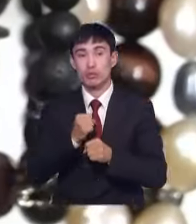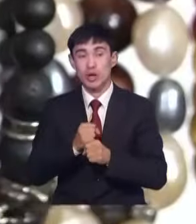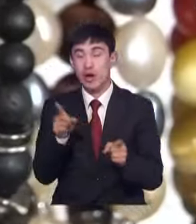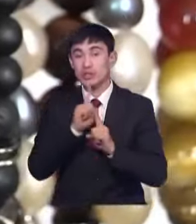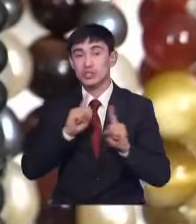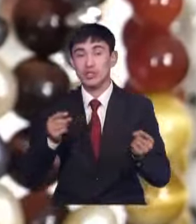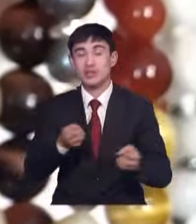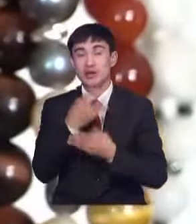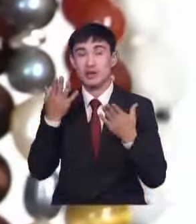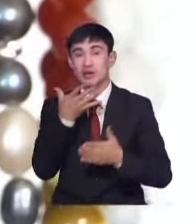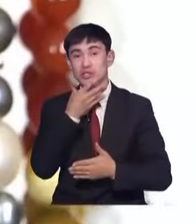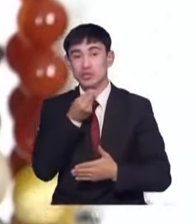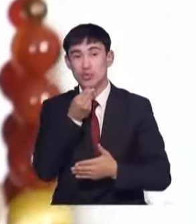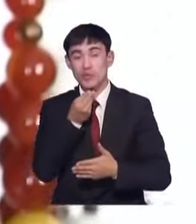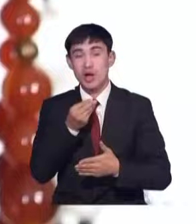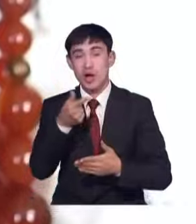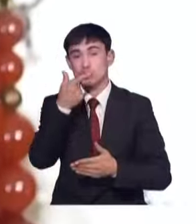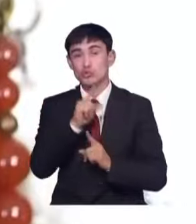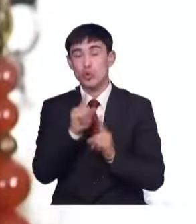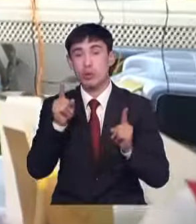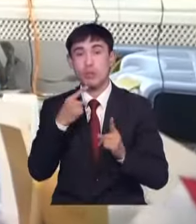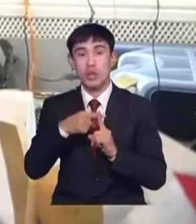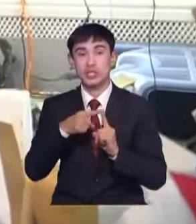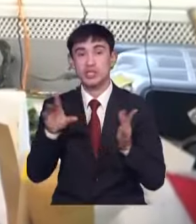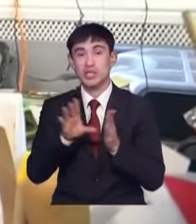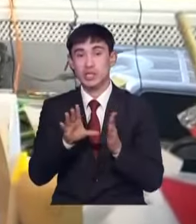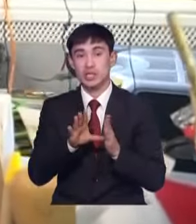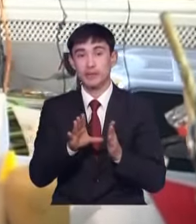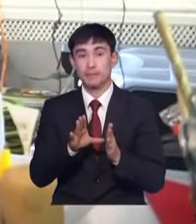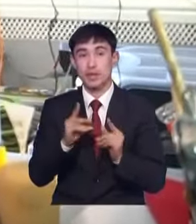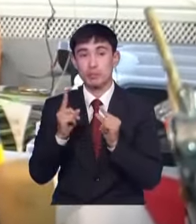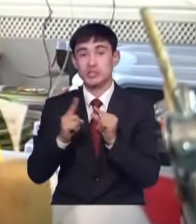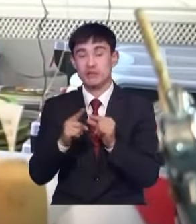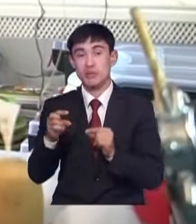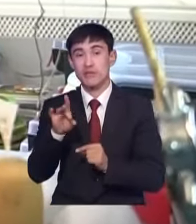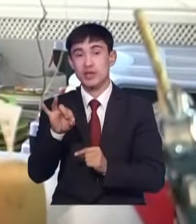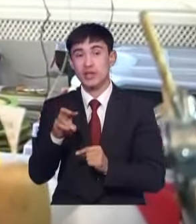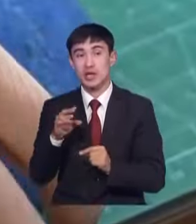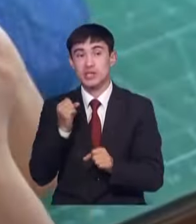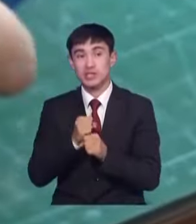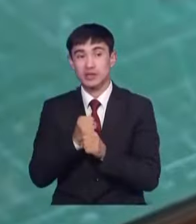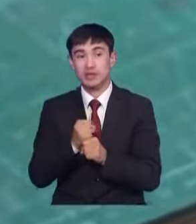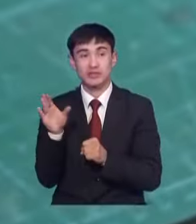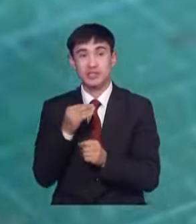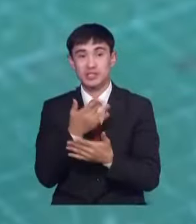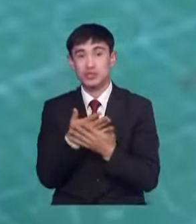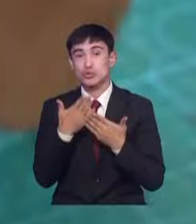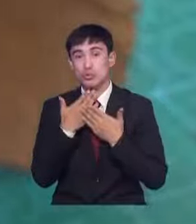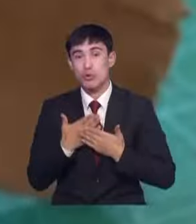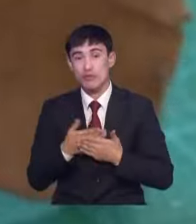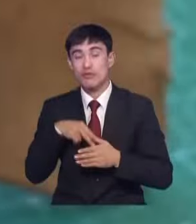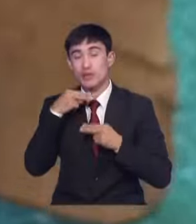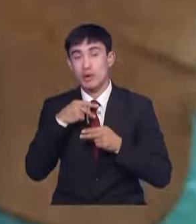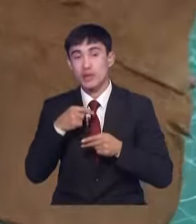отличается яркостью и красотой но и несёт в себе особую положительную энергетику по словам Евгении звягиной она изготавливает Все изделия с любовью и